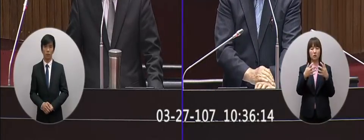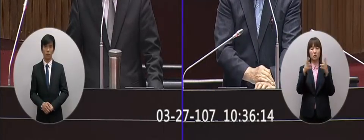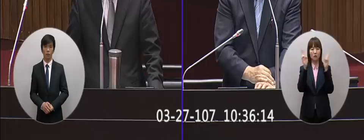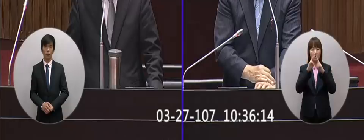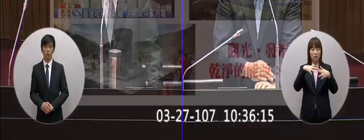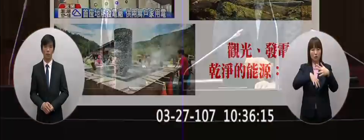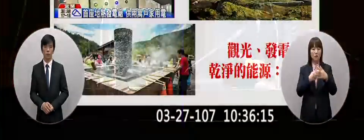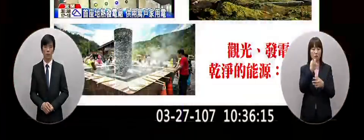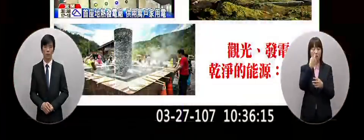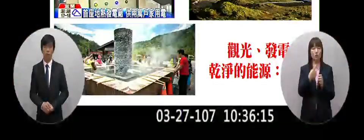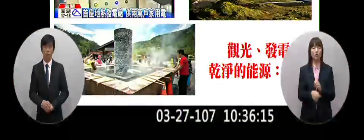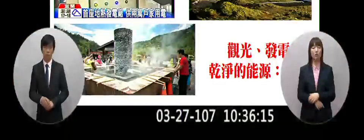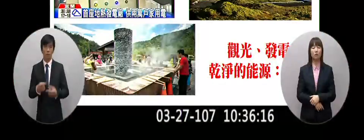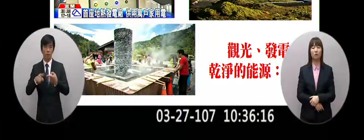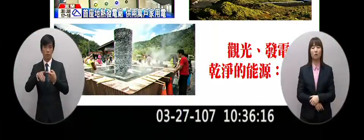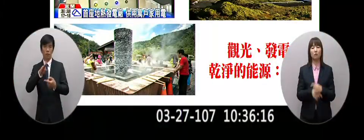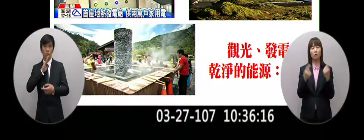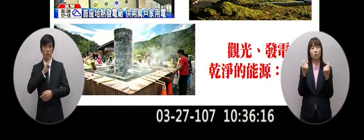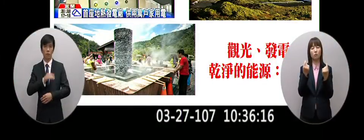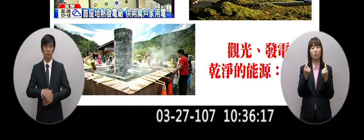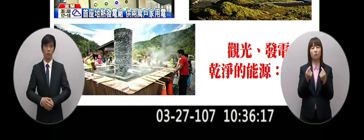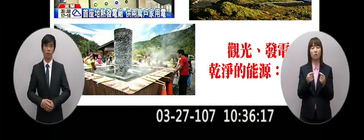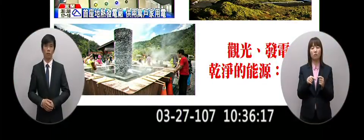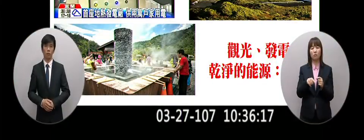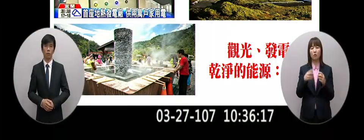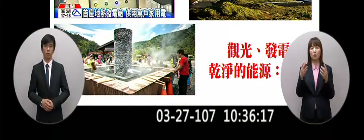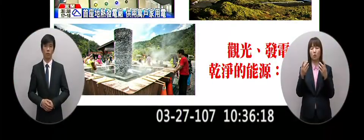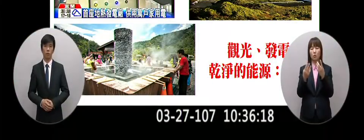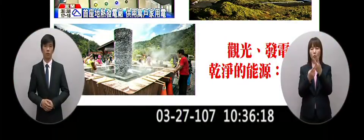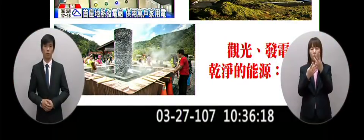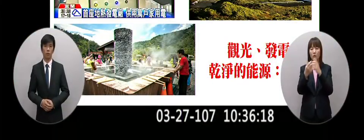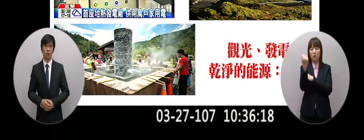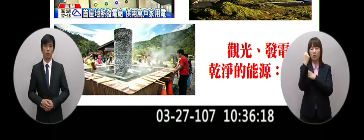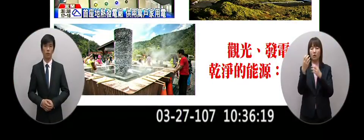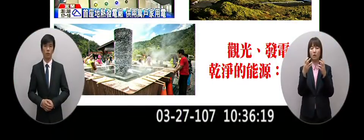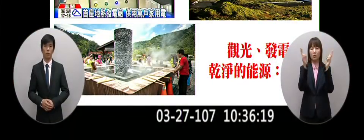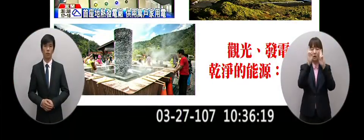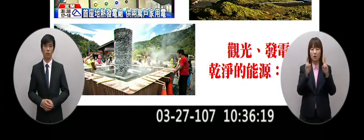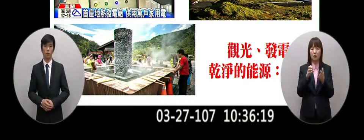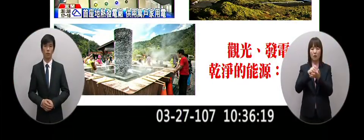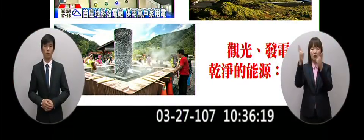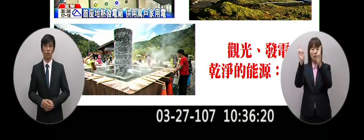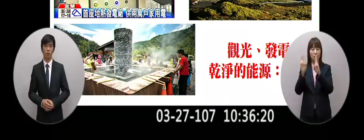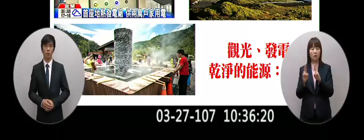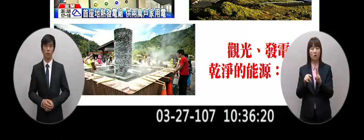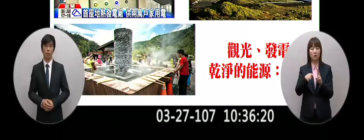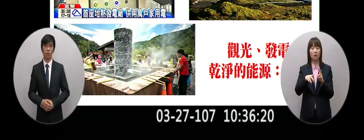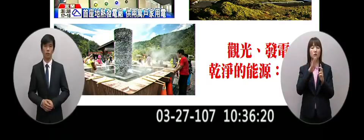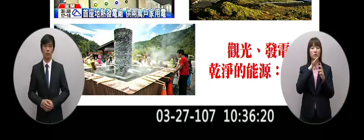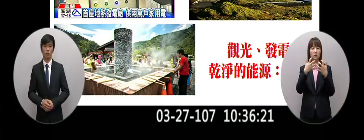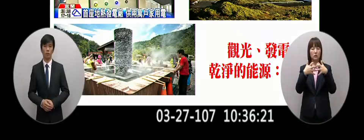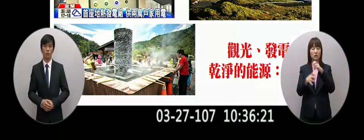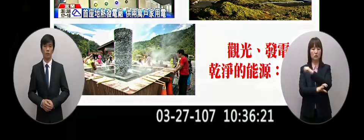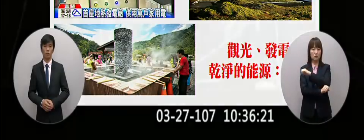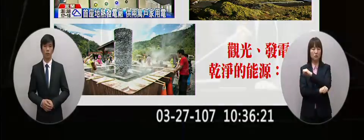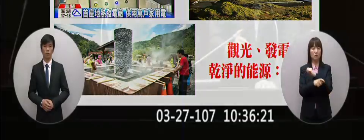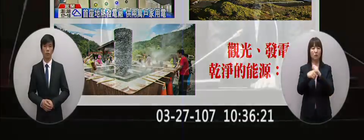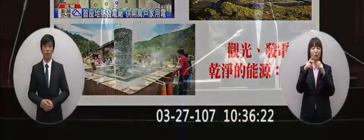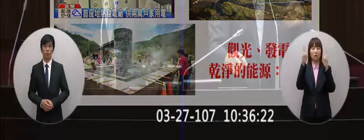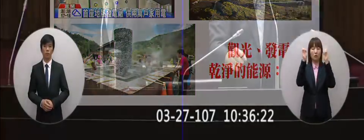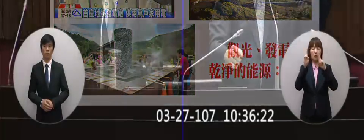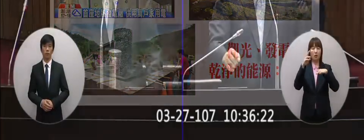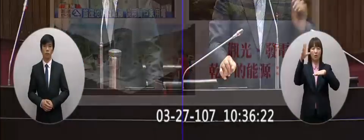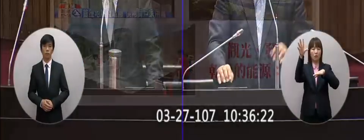力之一哦。 对，应该是、 哦、像我们现在的火力发电啊，这个核能发电啊，这个都是机载。你太阳